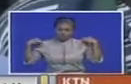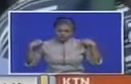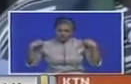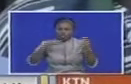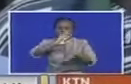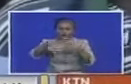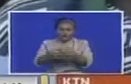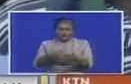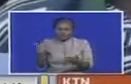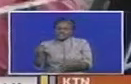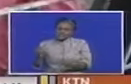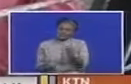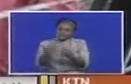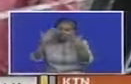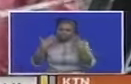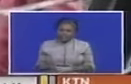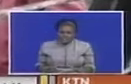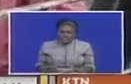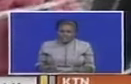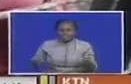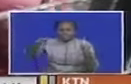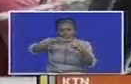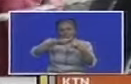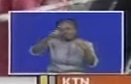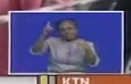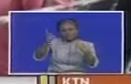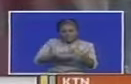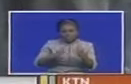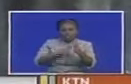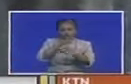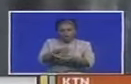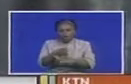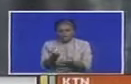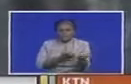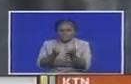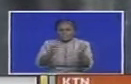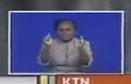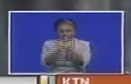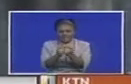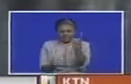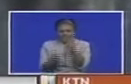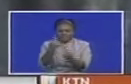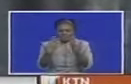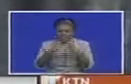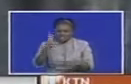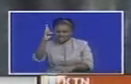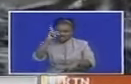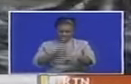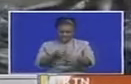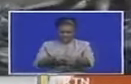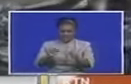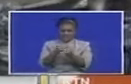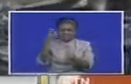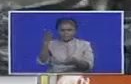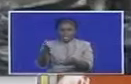au ichomeke. Jumla vibanda sita vilivyo na zaidi ya biashara 10 viliteketea. Hii ni mara pili kwa moto kuteketeza sehemu